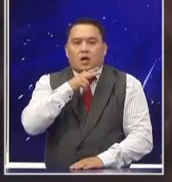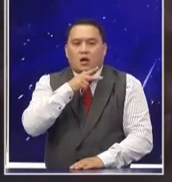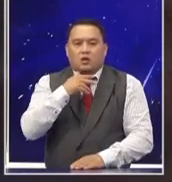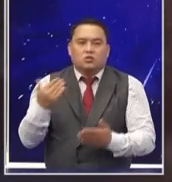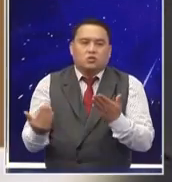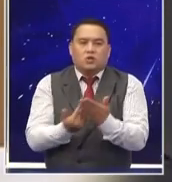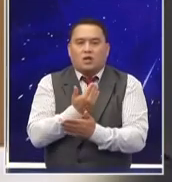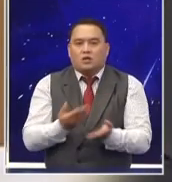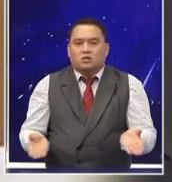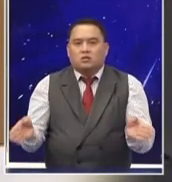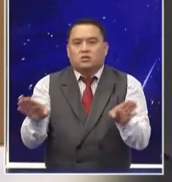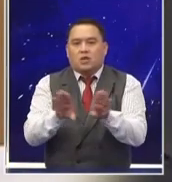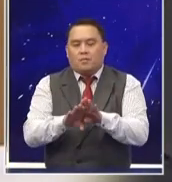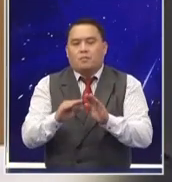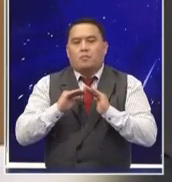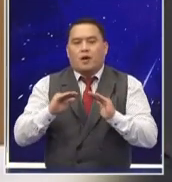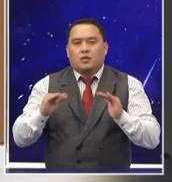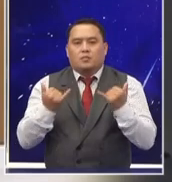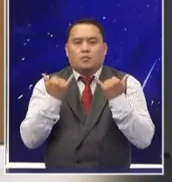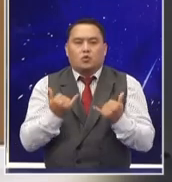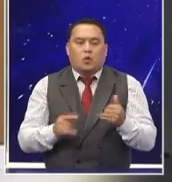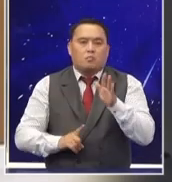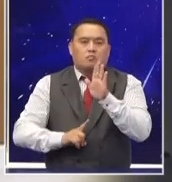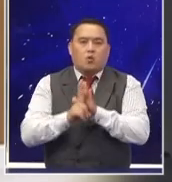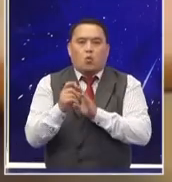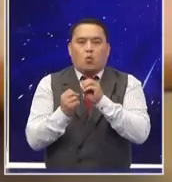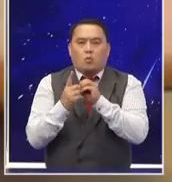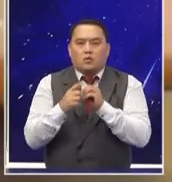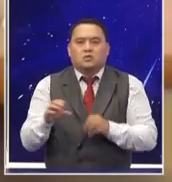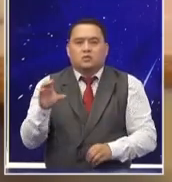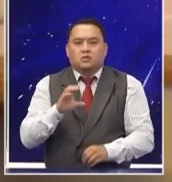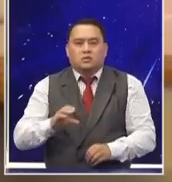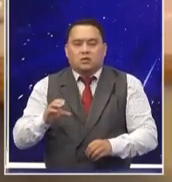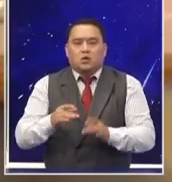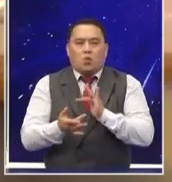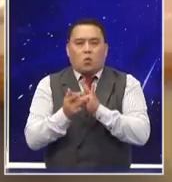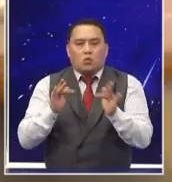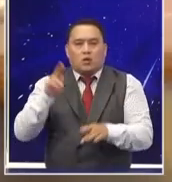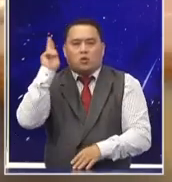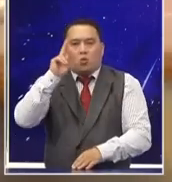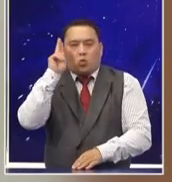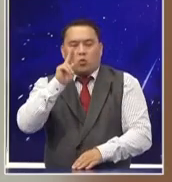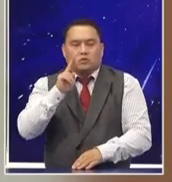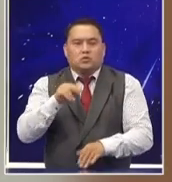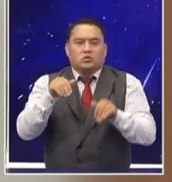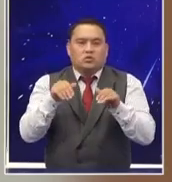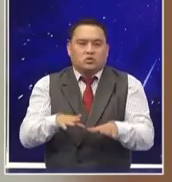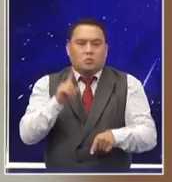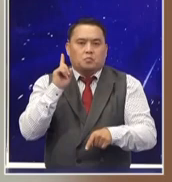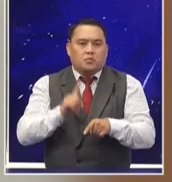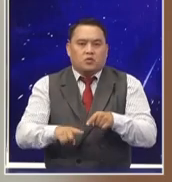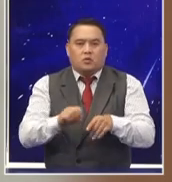қайта жабылды. Енді мұндағы балалар бүгіннен бастап 11-ші қыркүйекке дейін қашықтықтан оқиды. Биліктің тиісті шешім